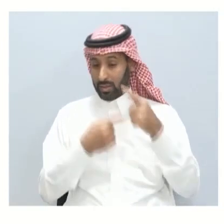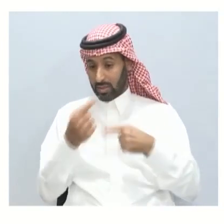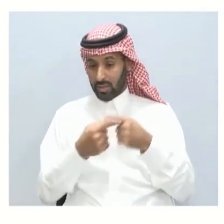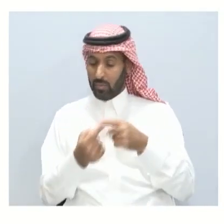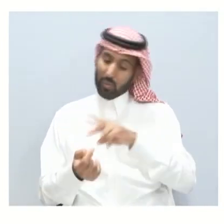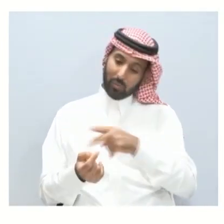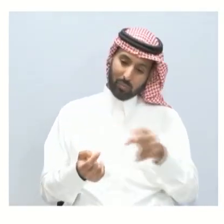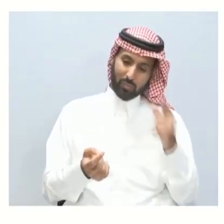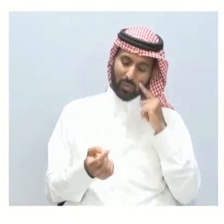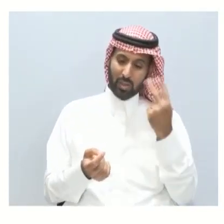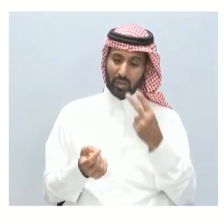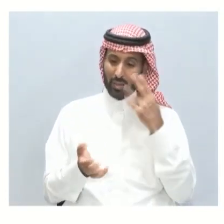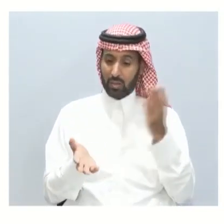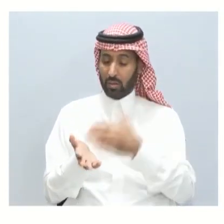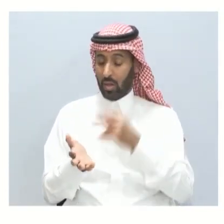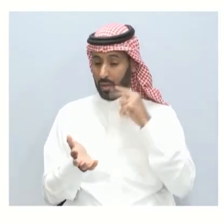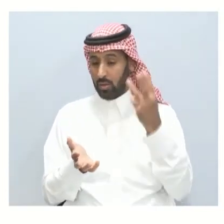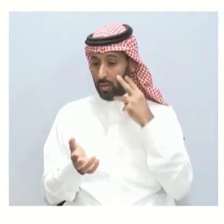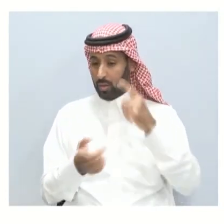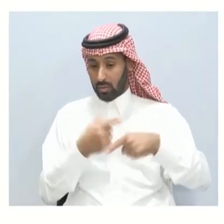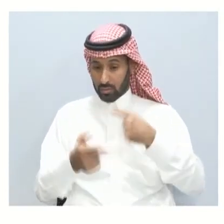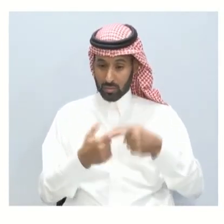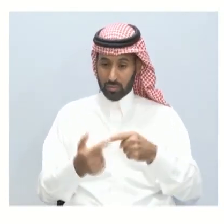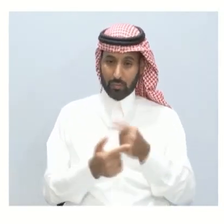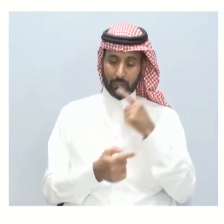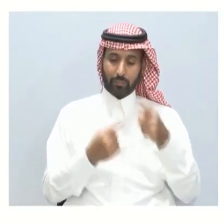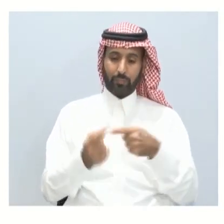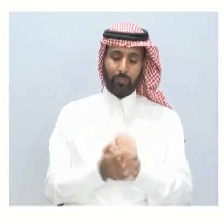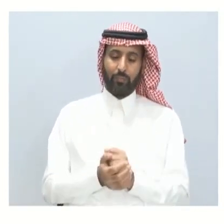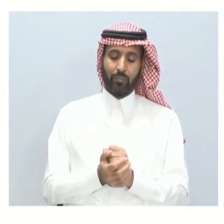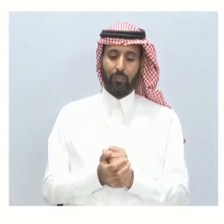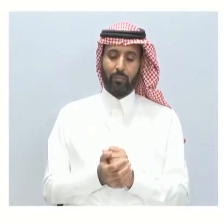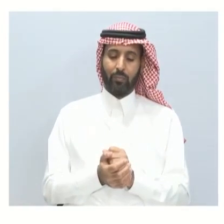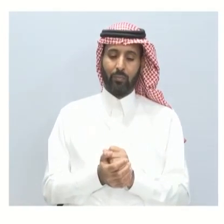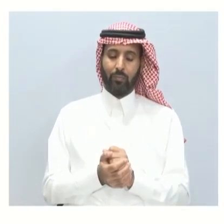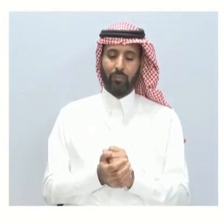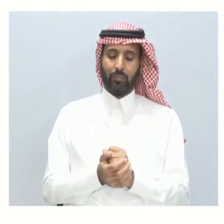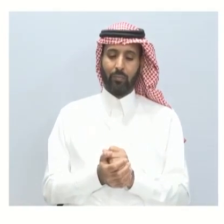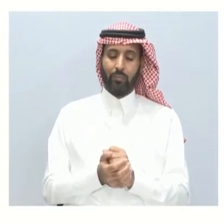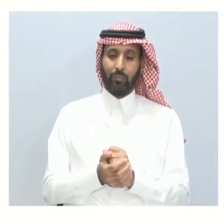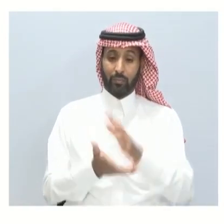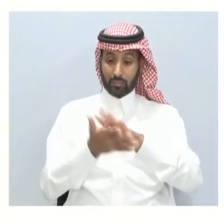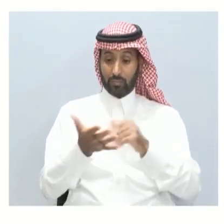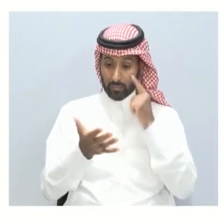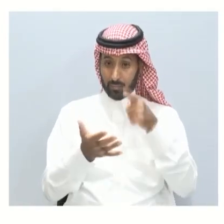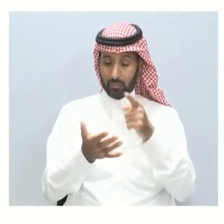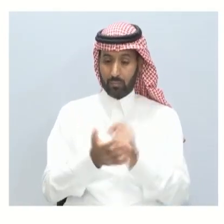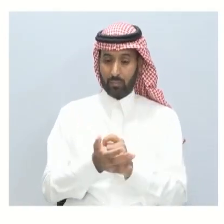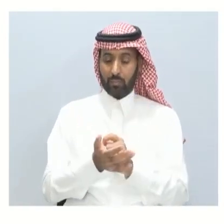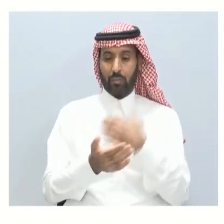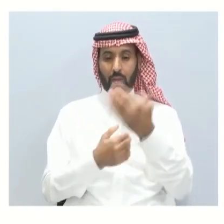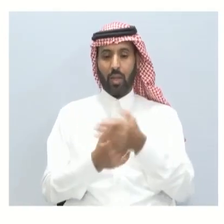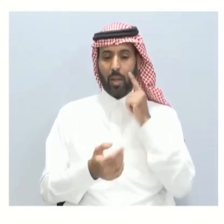ستختلف هنا اثنان الدوره الثانيه الدوره الثالثه الدوره الرابعه الدوره الخامسه والدوره السادسه تطبيق